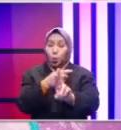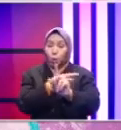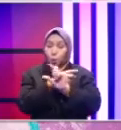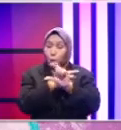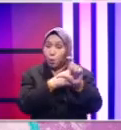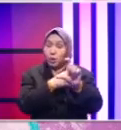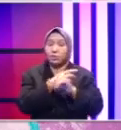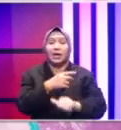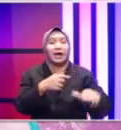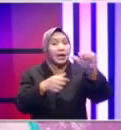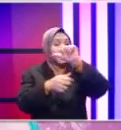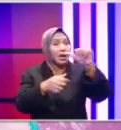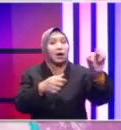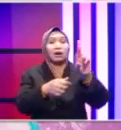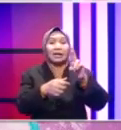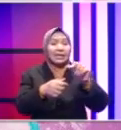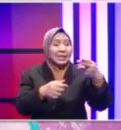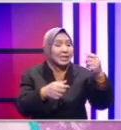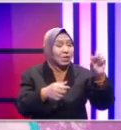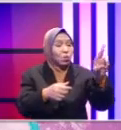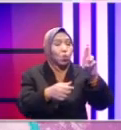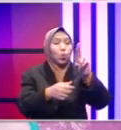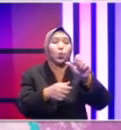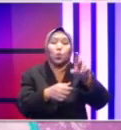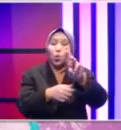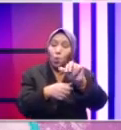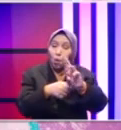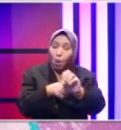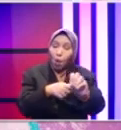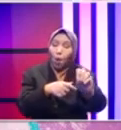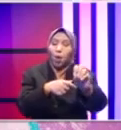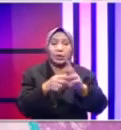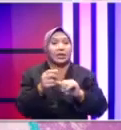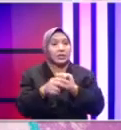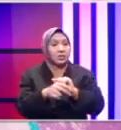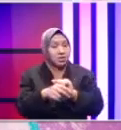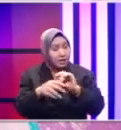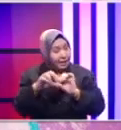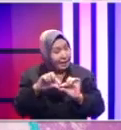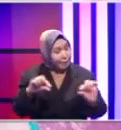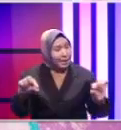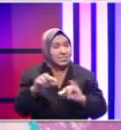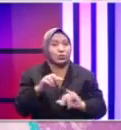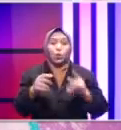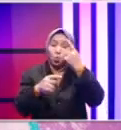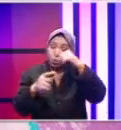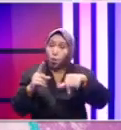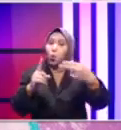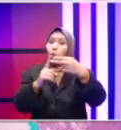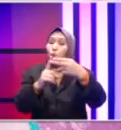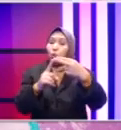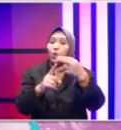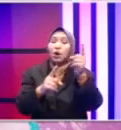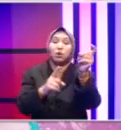sahabat diatas lah saya tahu ini Ungu dulu tebal satu tipisnya bulu-bulu itu untuk huruf roll Hai